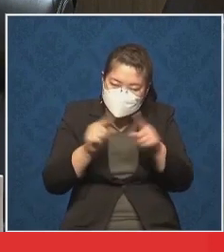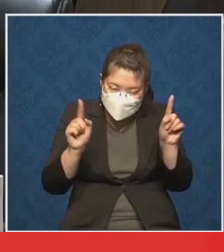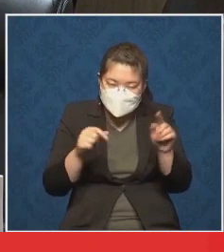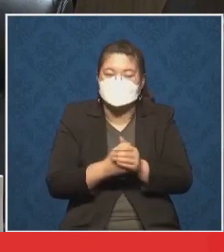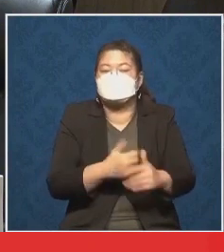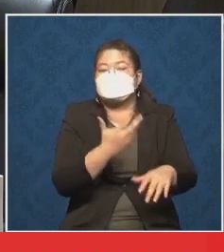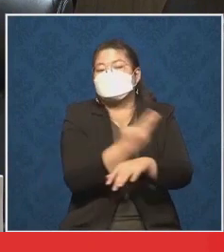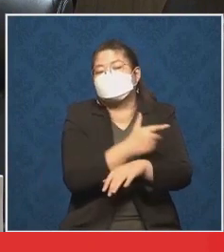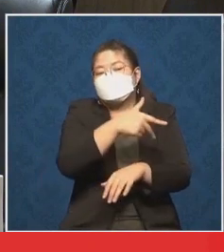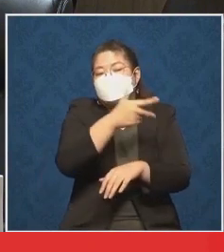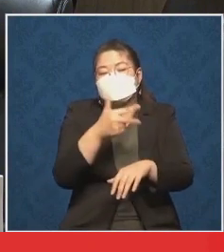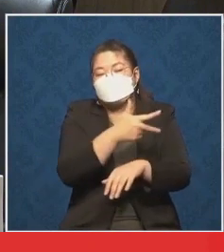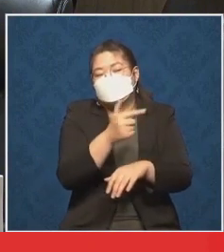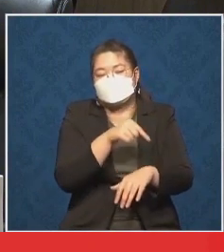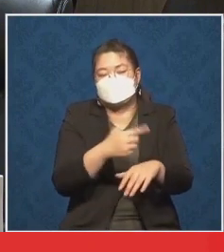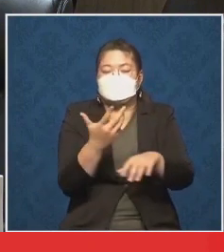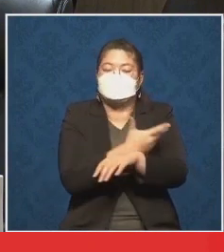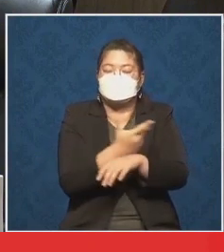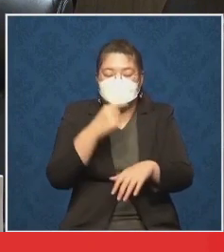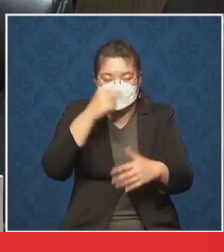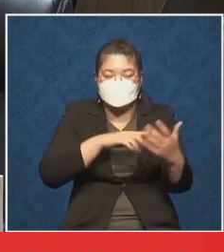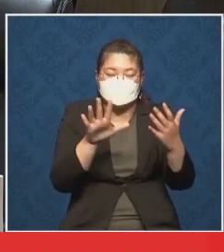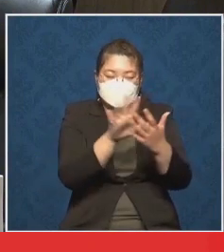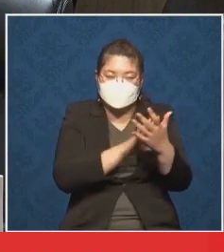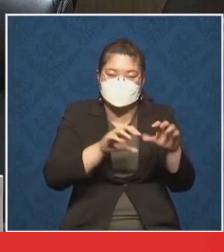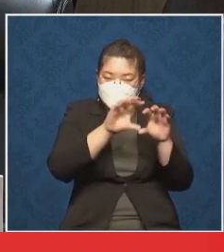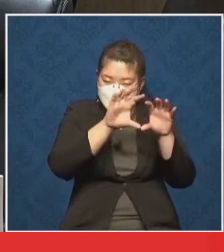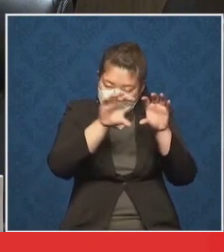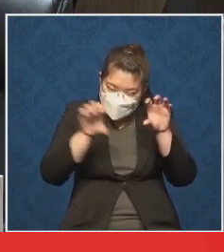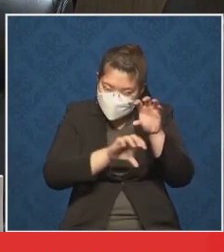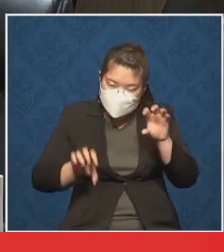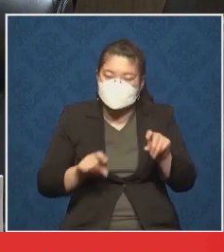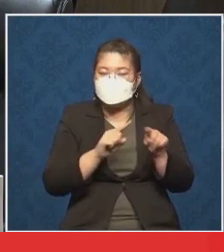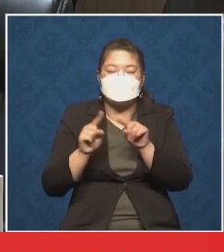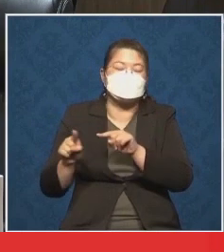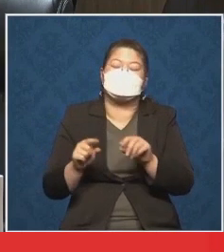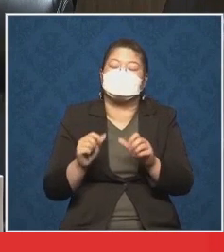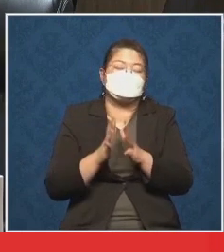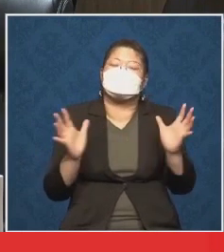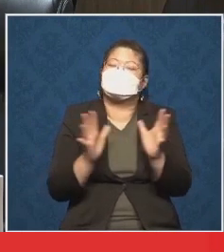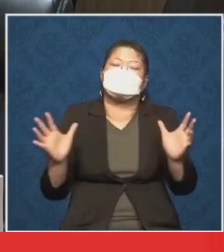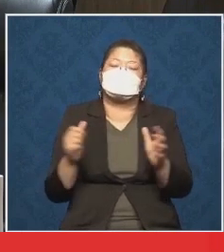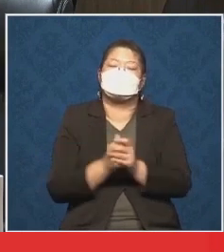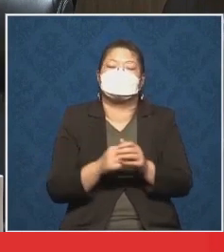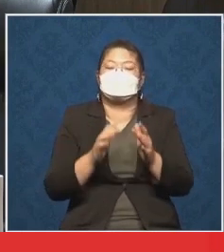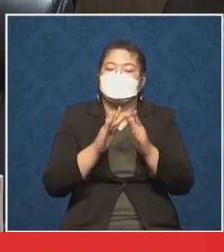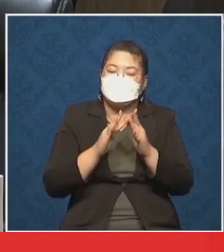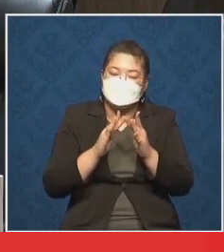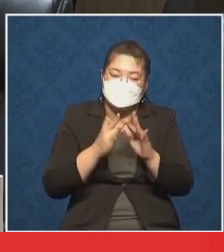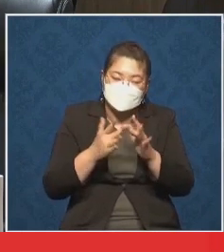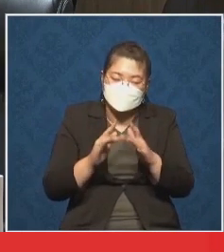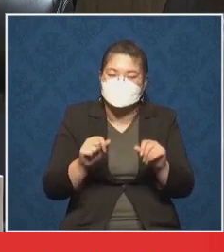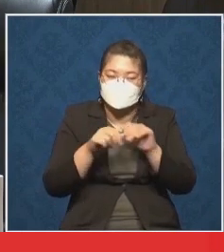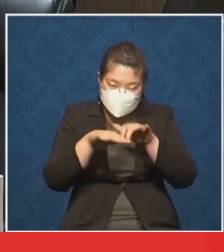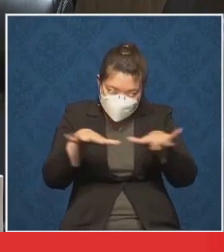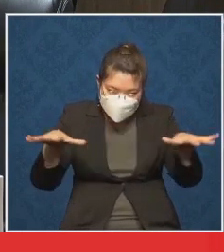ทีวีในประเทศไทยมีเยอะมากนะครับแล้วก็ตลาดวิชาตลาดความรู้ทางอินเทอร์เน็ตทางโซเชียลก็เยอะนะครับที่เราเสียเงิน